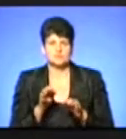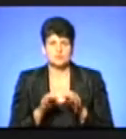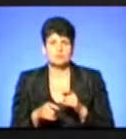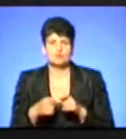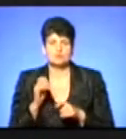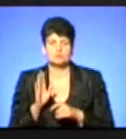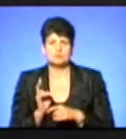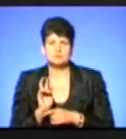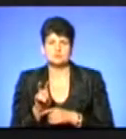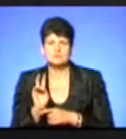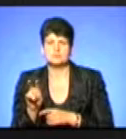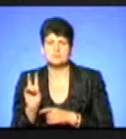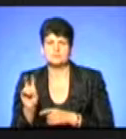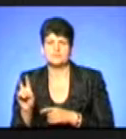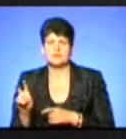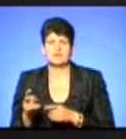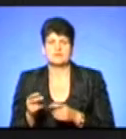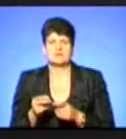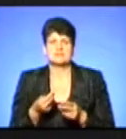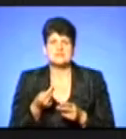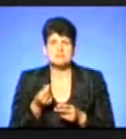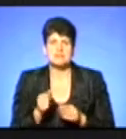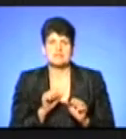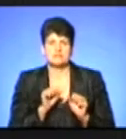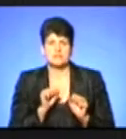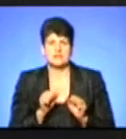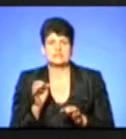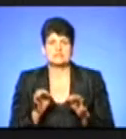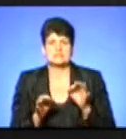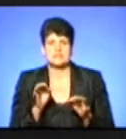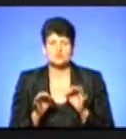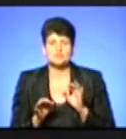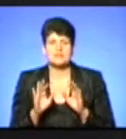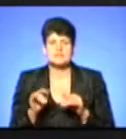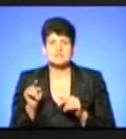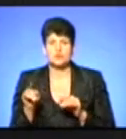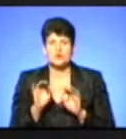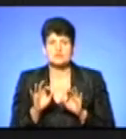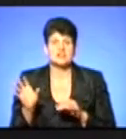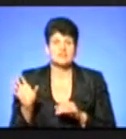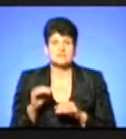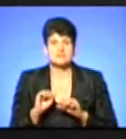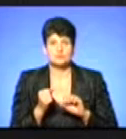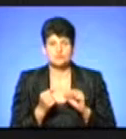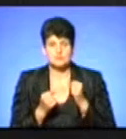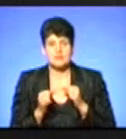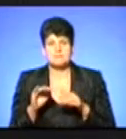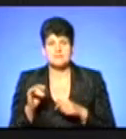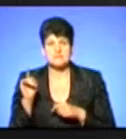порушник буде ходити по всіх інстанціях, він заплатить за адвоката, за суд, і після того розкаже всім своїм друзям, і після того, я